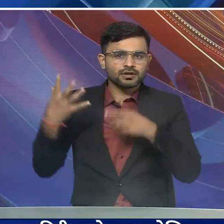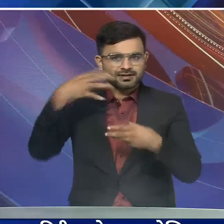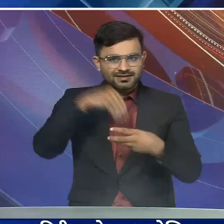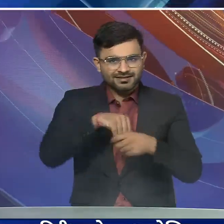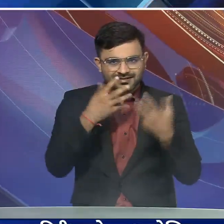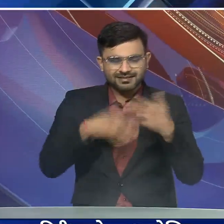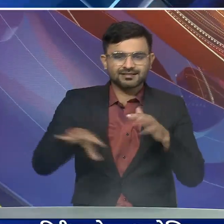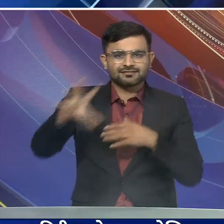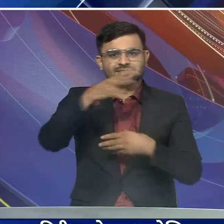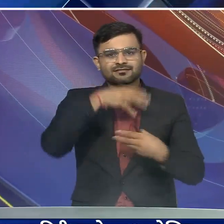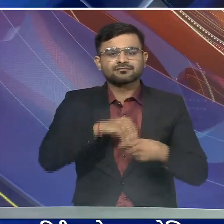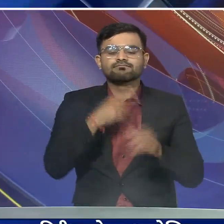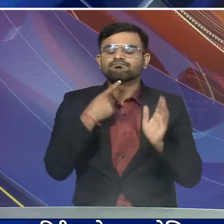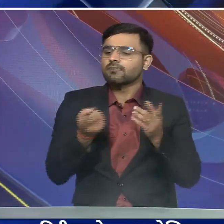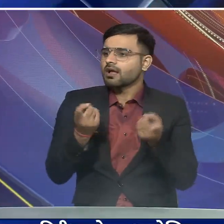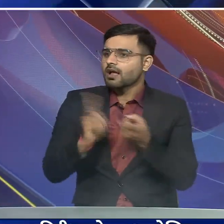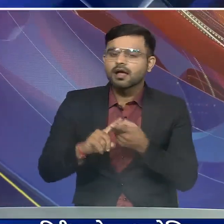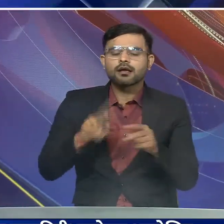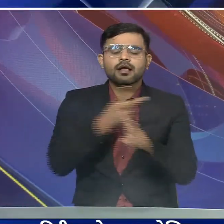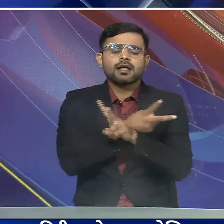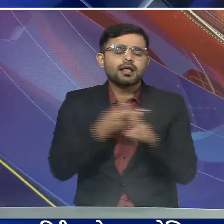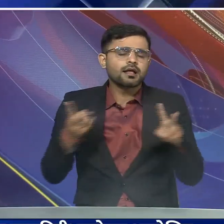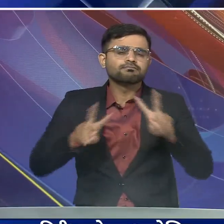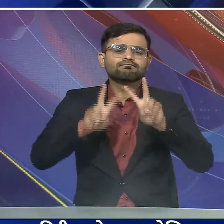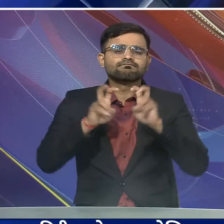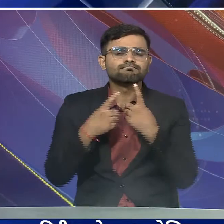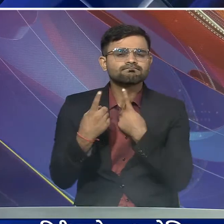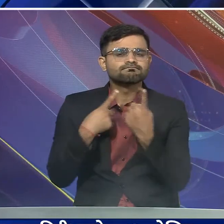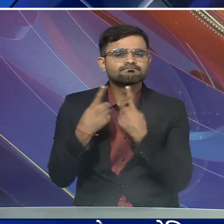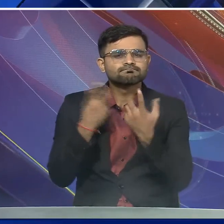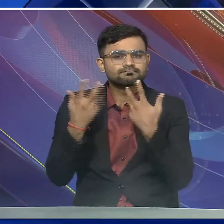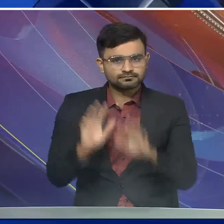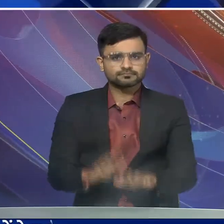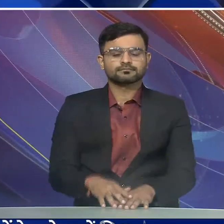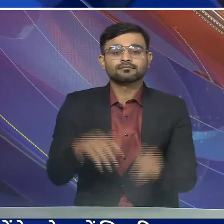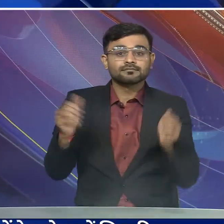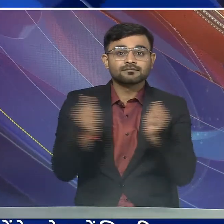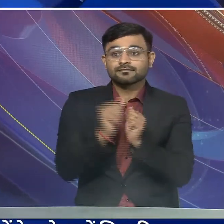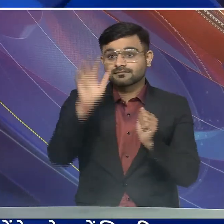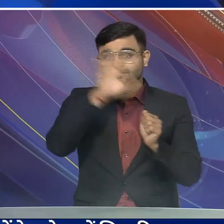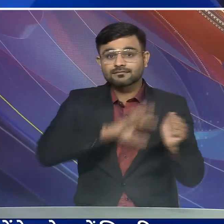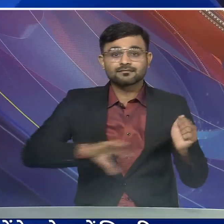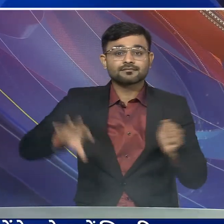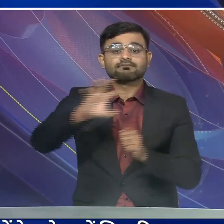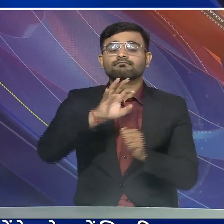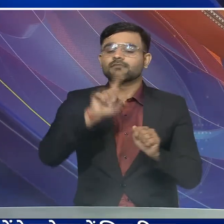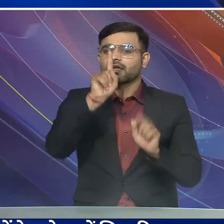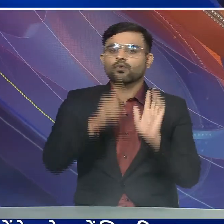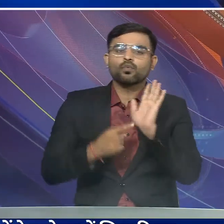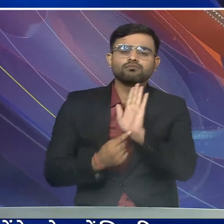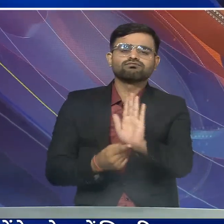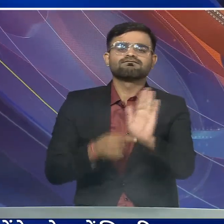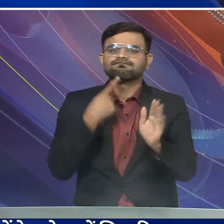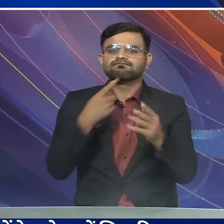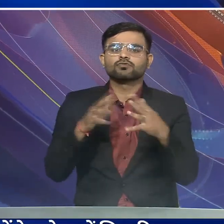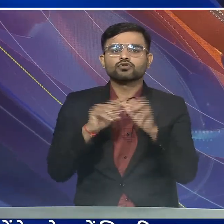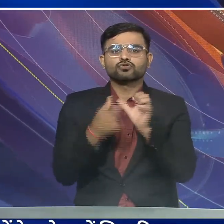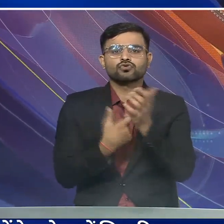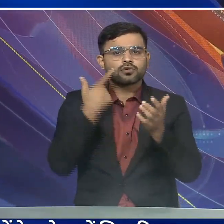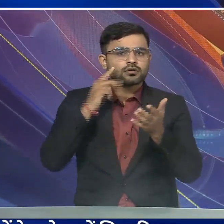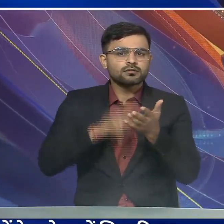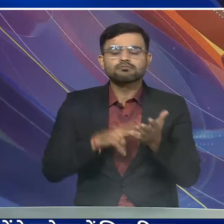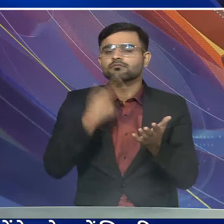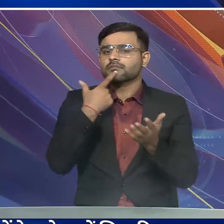देशों के नेताओं ने ऊर्जा संकट समेत कई मामलों के समाधान पर चर्चा की इन सभी देशों ने एक स्वर में यूक्रेन पर उसे हम लोग के प्रति अपना